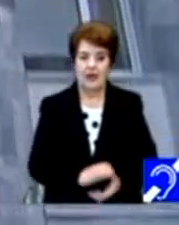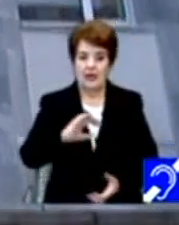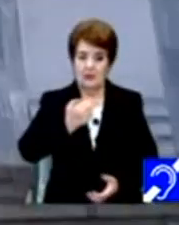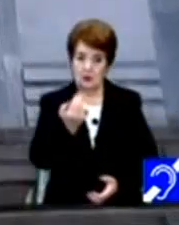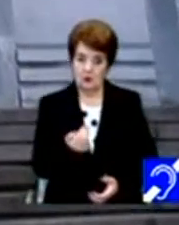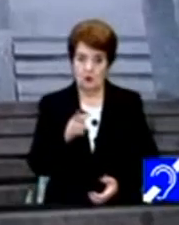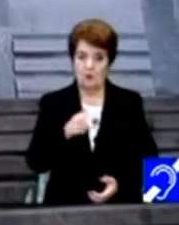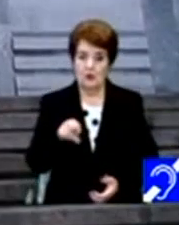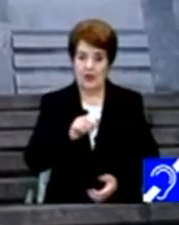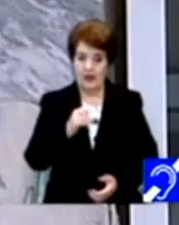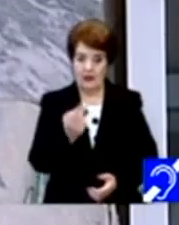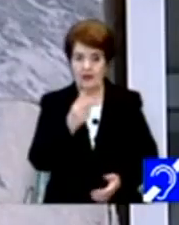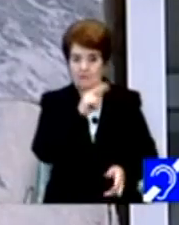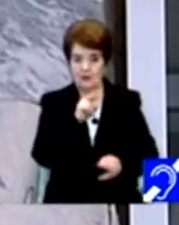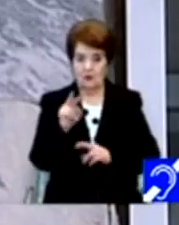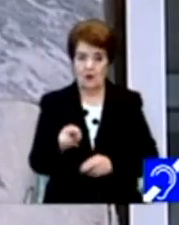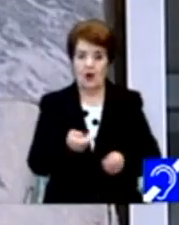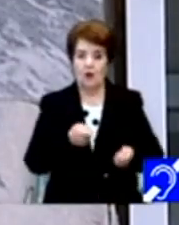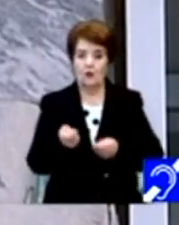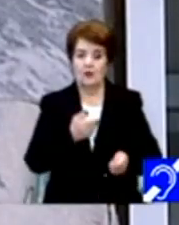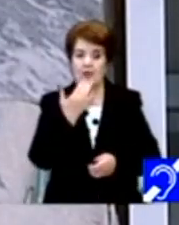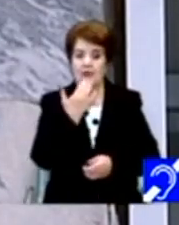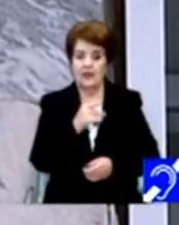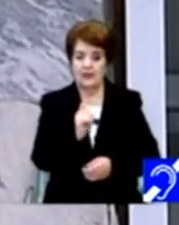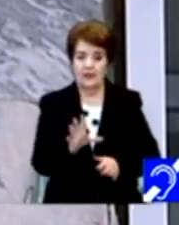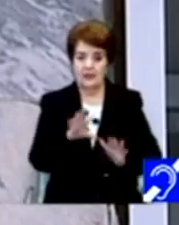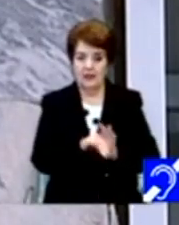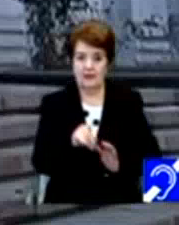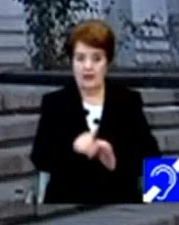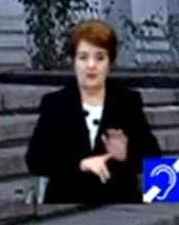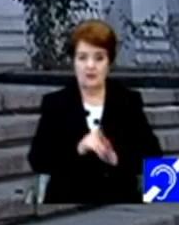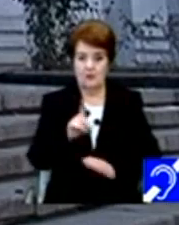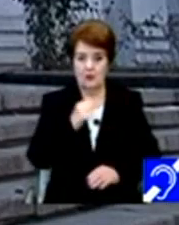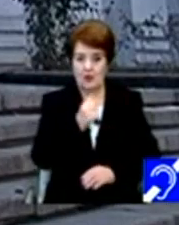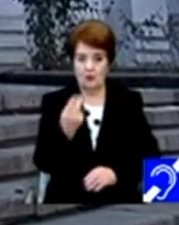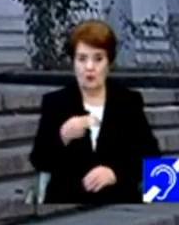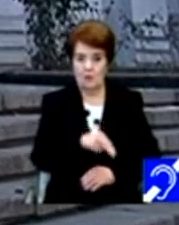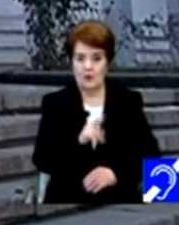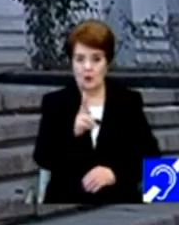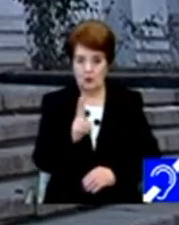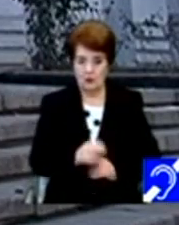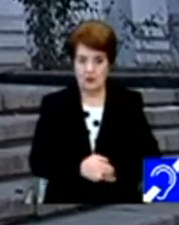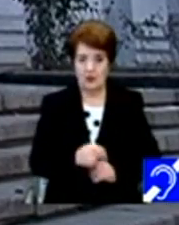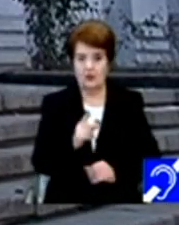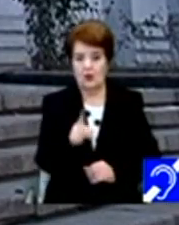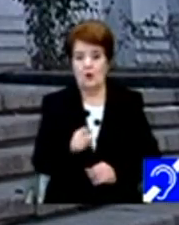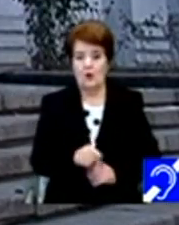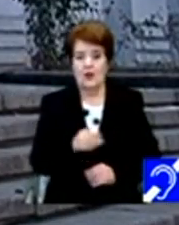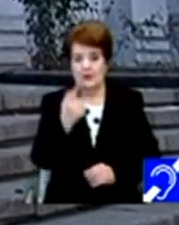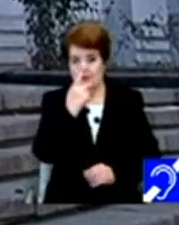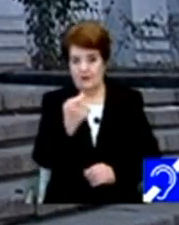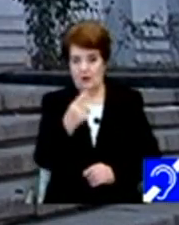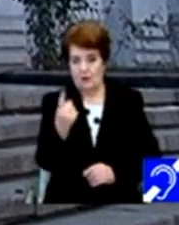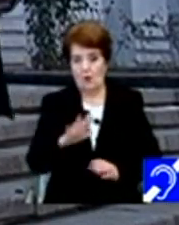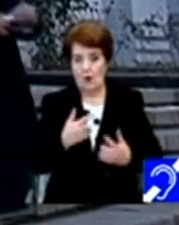Socialistul Radu Mudreac a ajuns în vizorul Autorității Naționale de Integritate la începutul anului 2020, în urma unei sesizări din partea